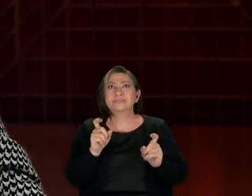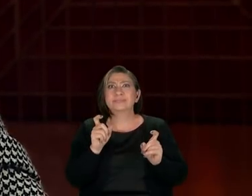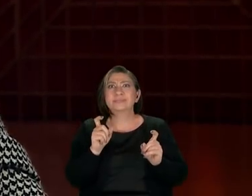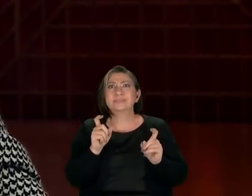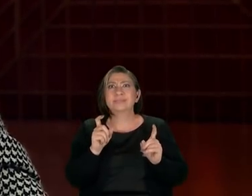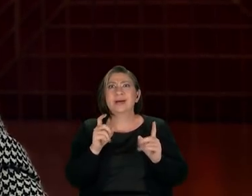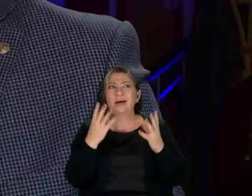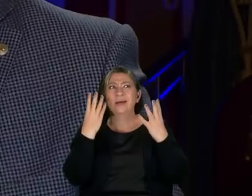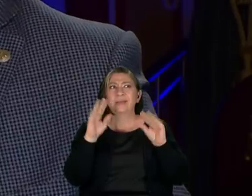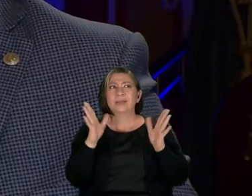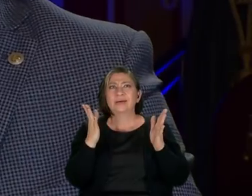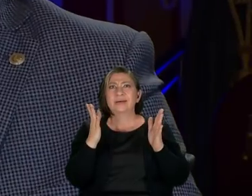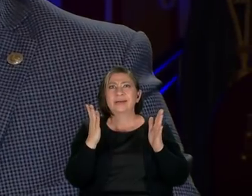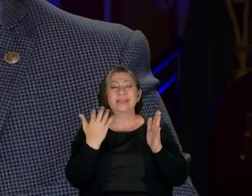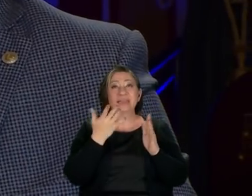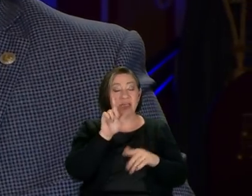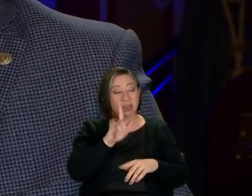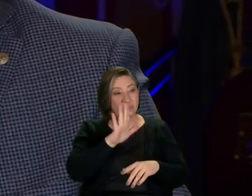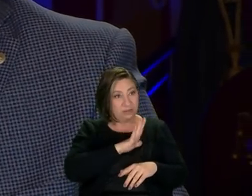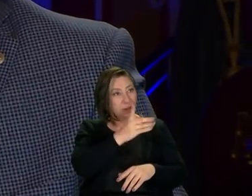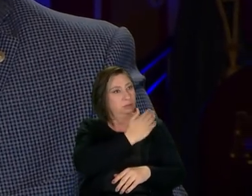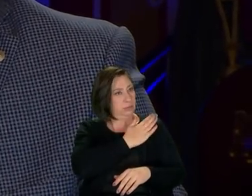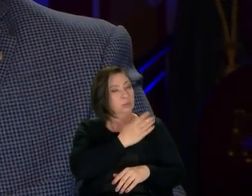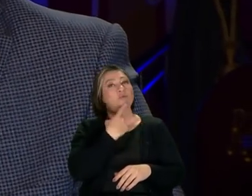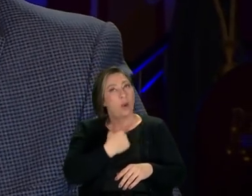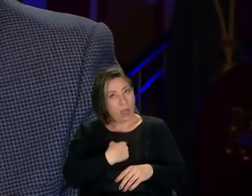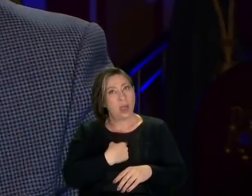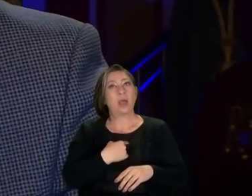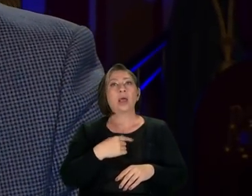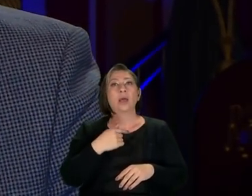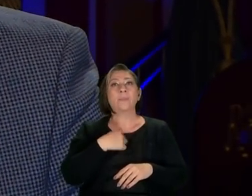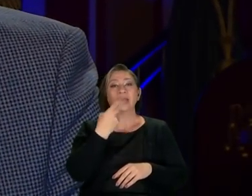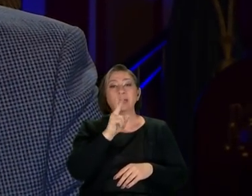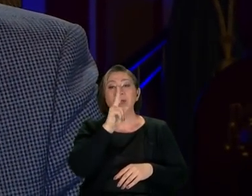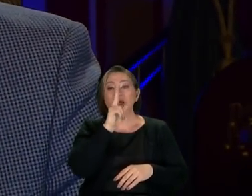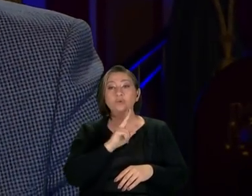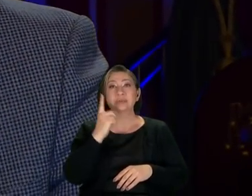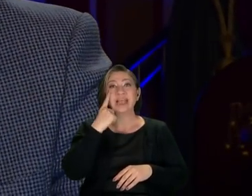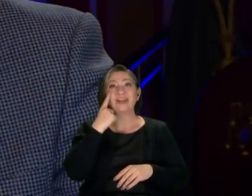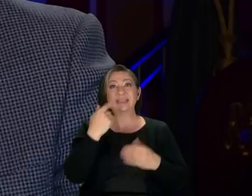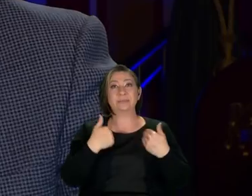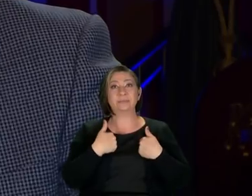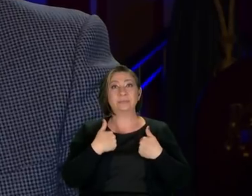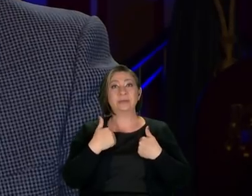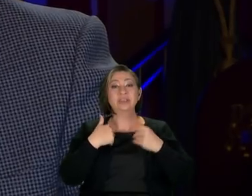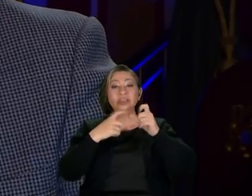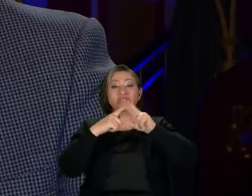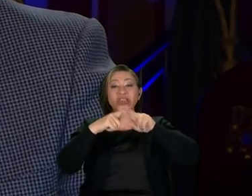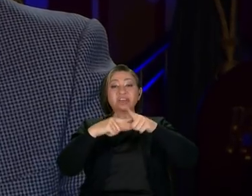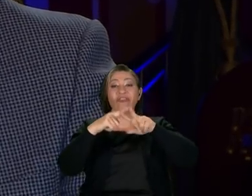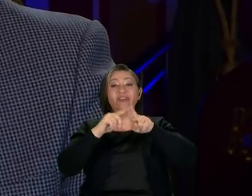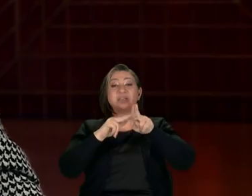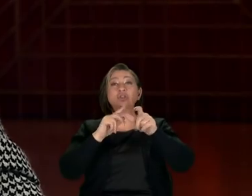çocuk cümleyi. Ne ihtiyacın falan varsa dedim bana söyle, bak ben 2200 yıllık devletim dedim. Ben Şafak Çomaklı değilim